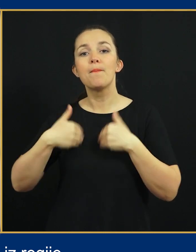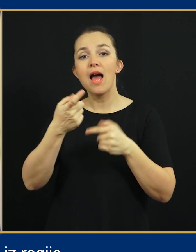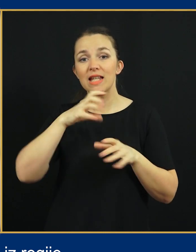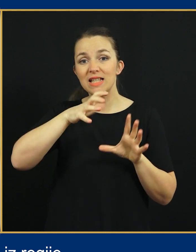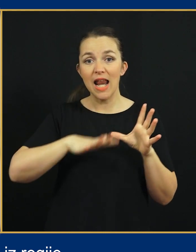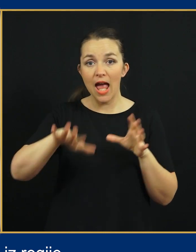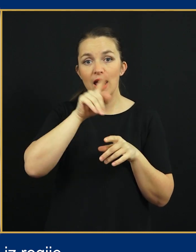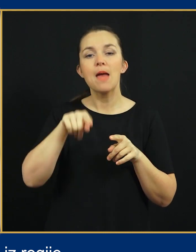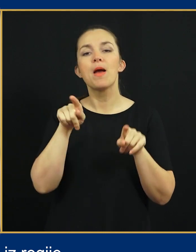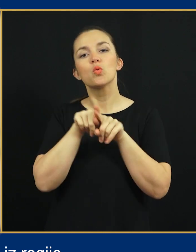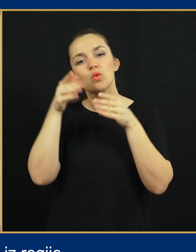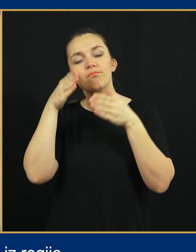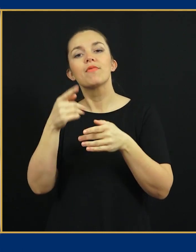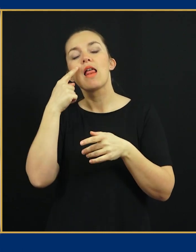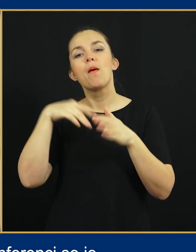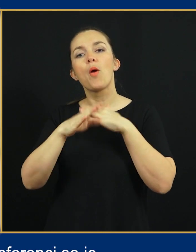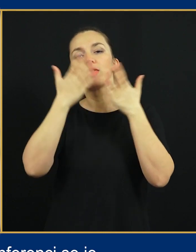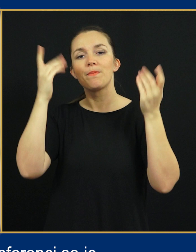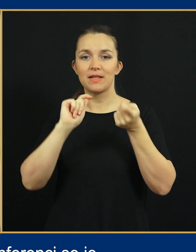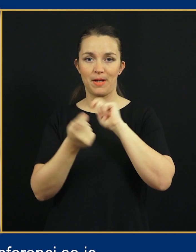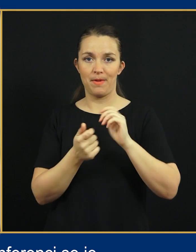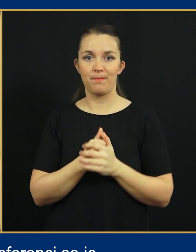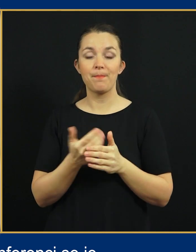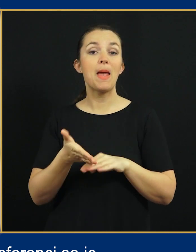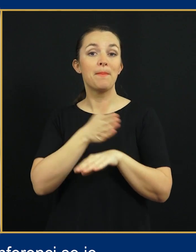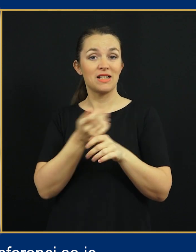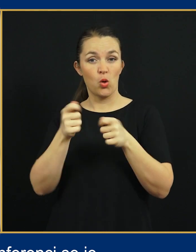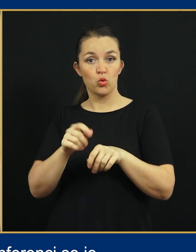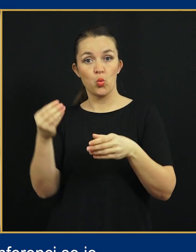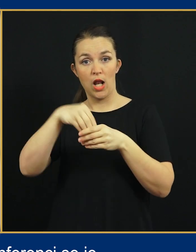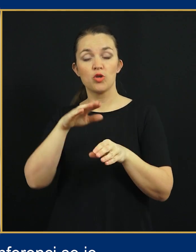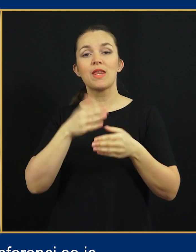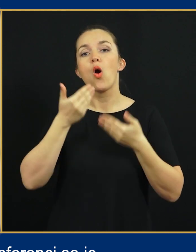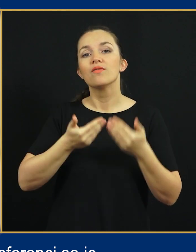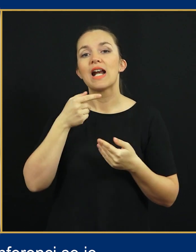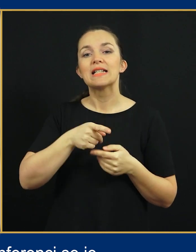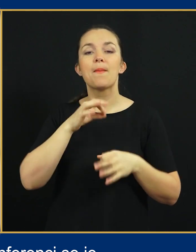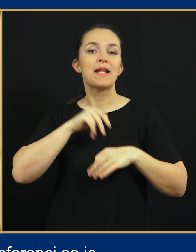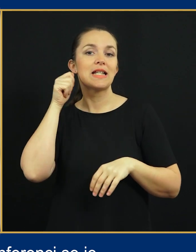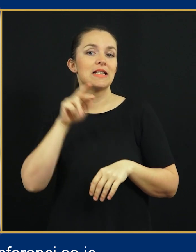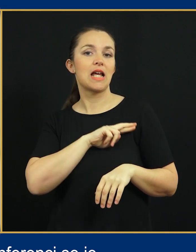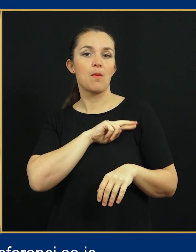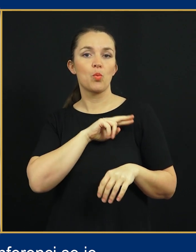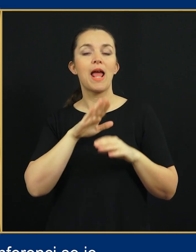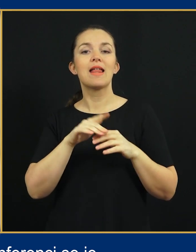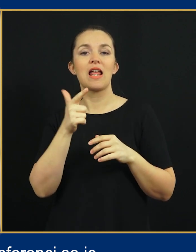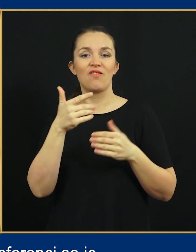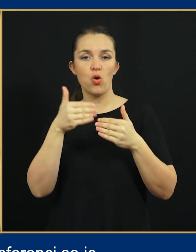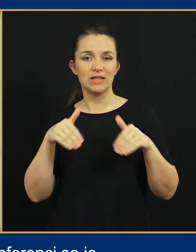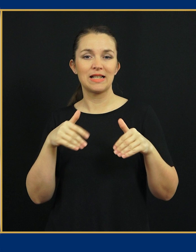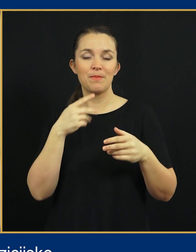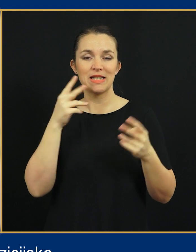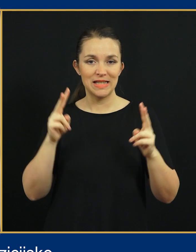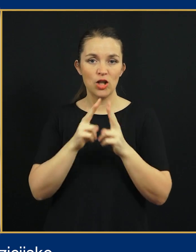ter podnebnim spremembam. Pred zaključkom udeležbe na konferenci se je predsednica republike na bilateralnem